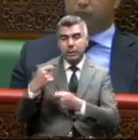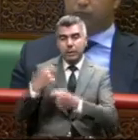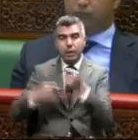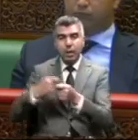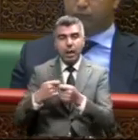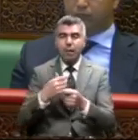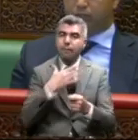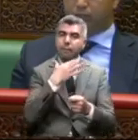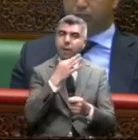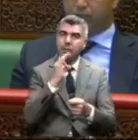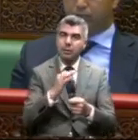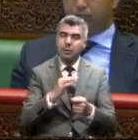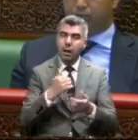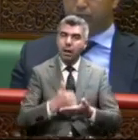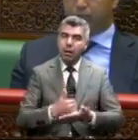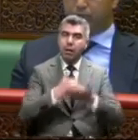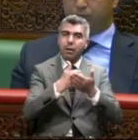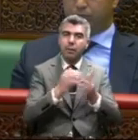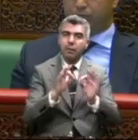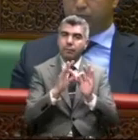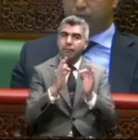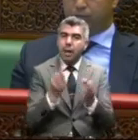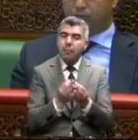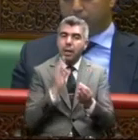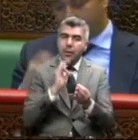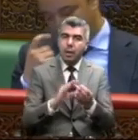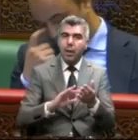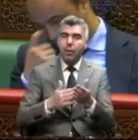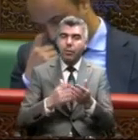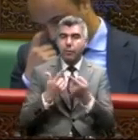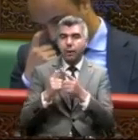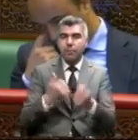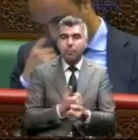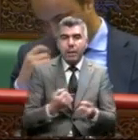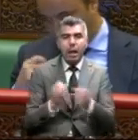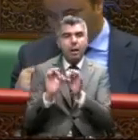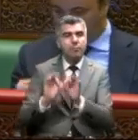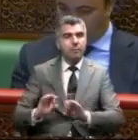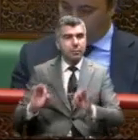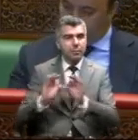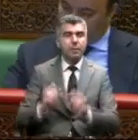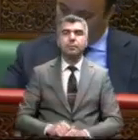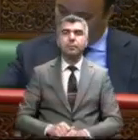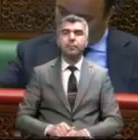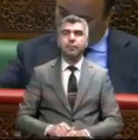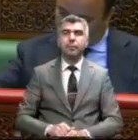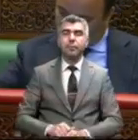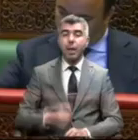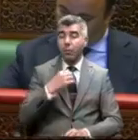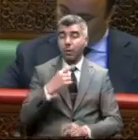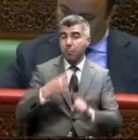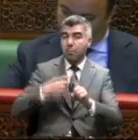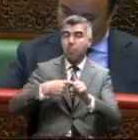البسيطه قصد اعاله اسرها وقصد الفرار من شبح البطاله المخيف لذلك وامام